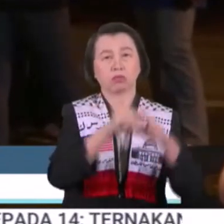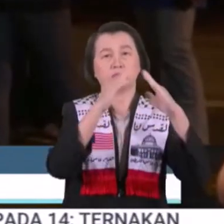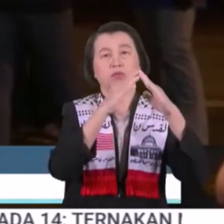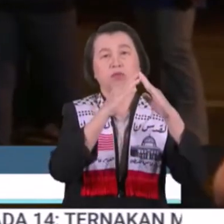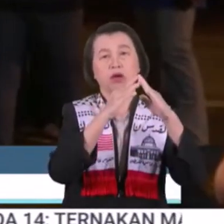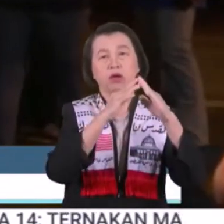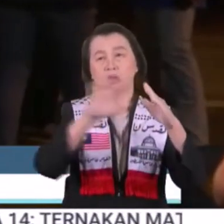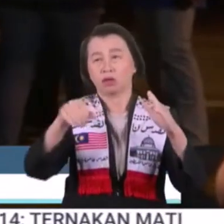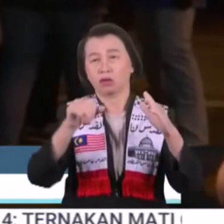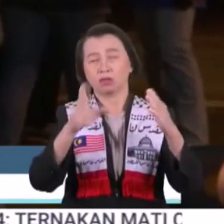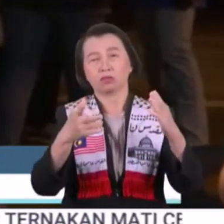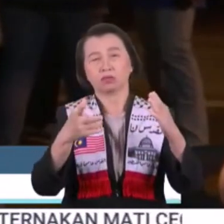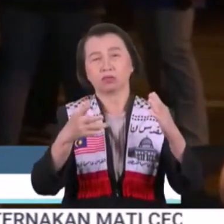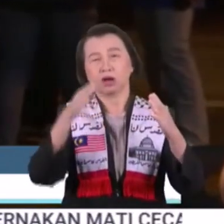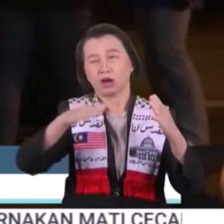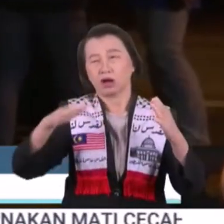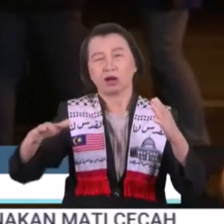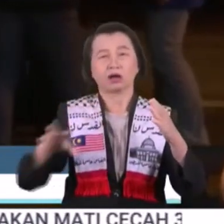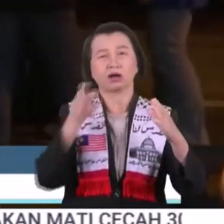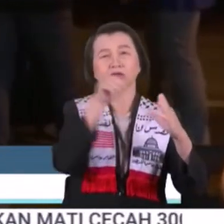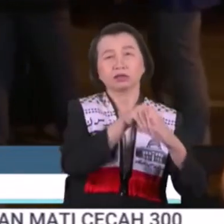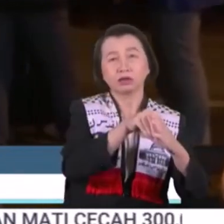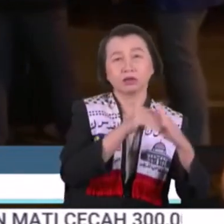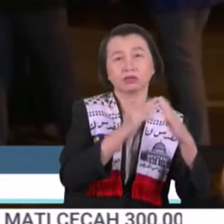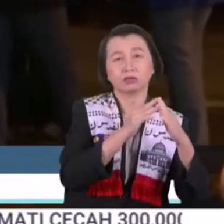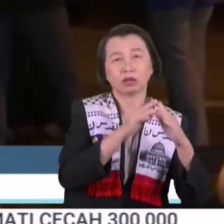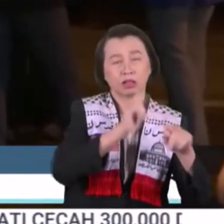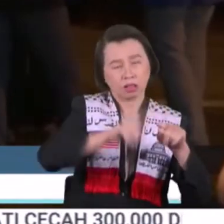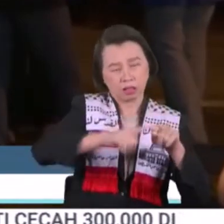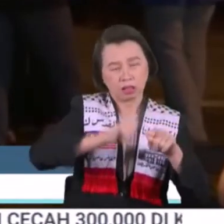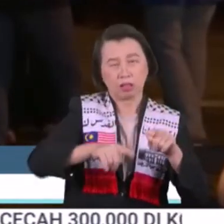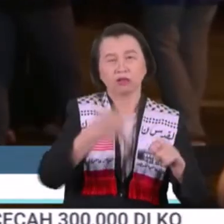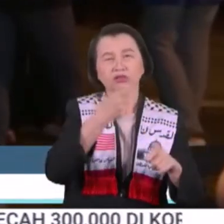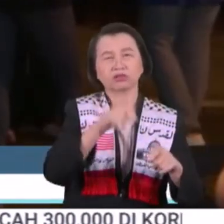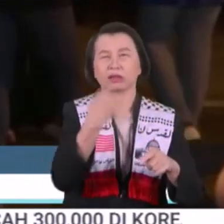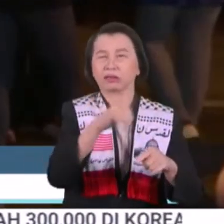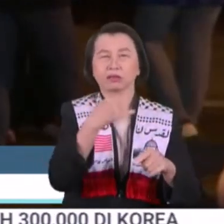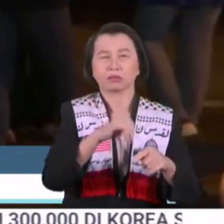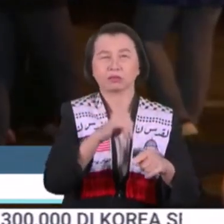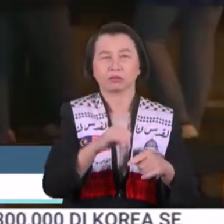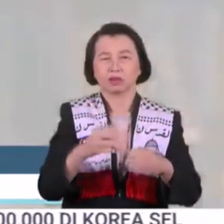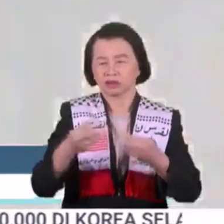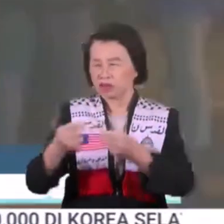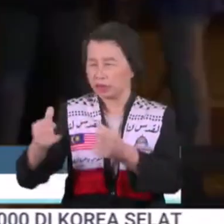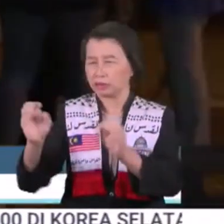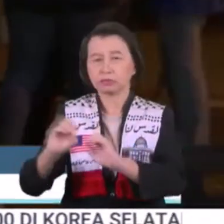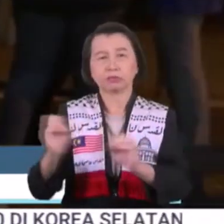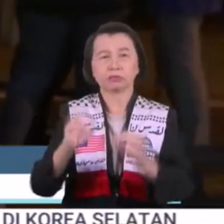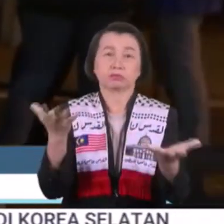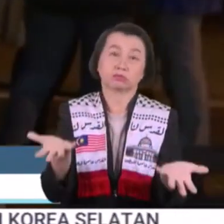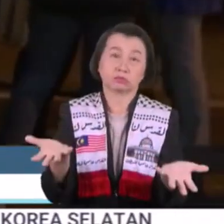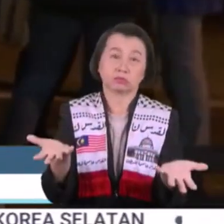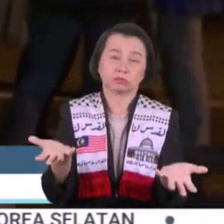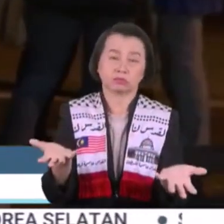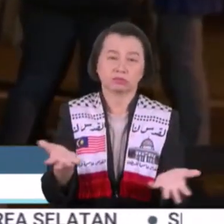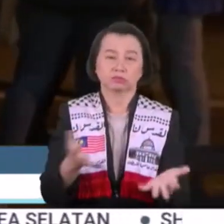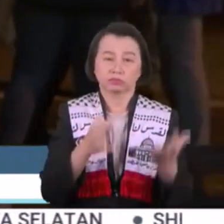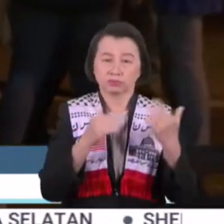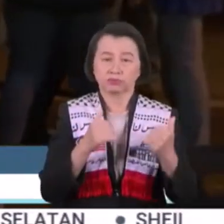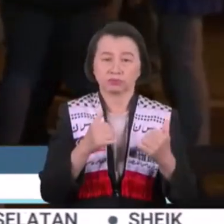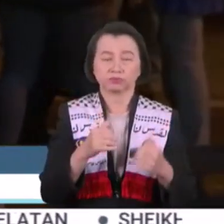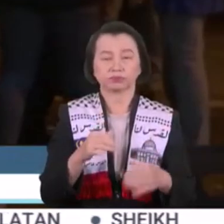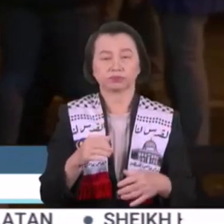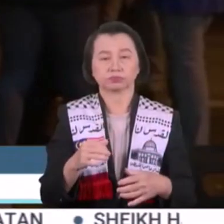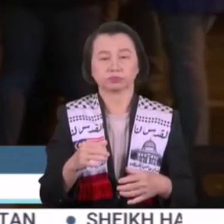yang sama. Nah, bermakna faktor tu pelbagai lah tak mampu, tak ada tanah, banyak kepada kerja